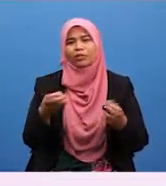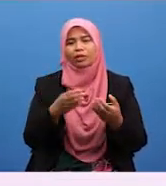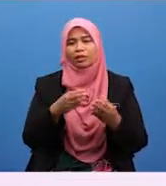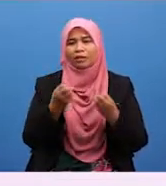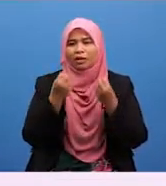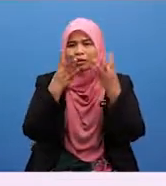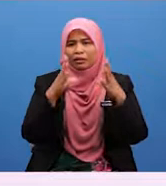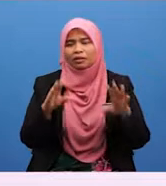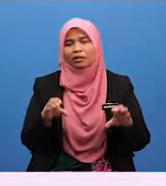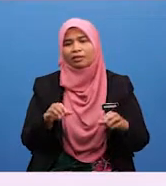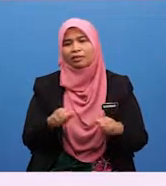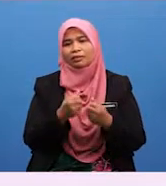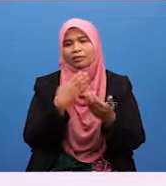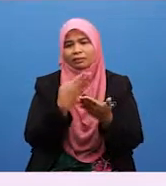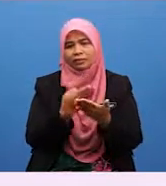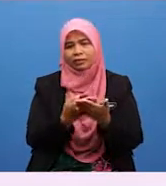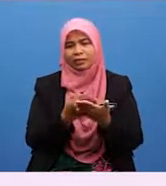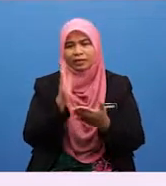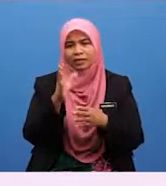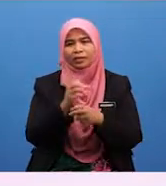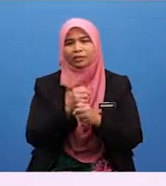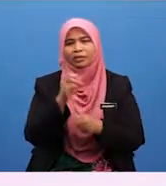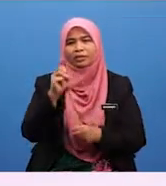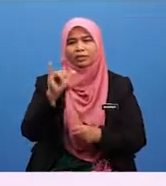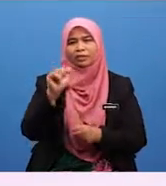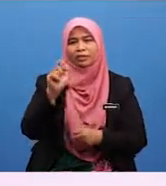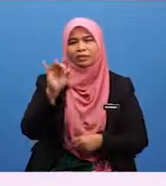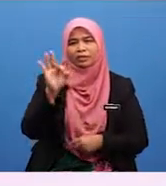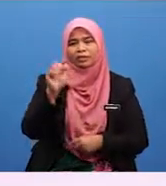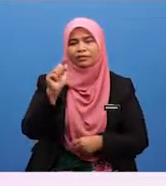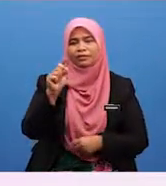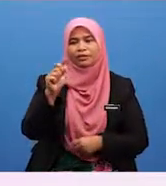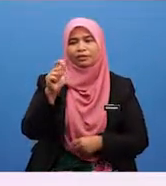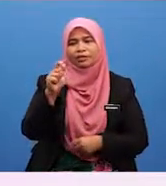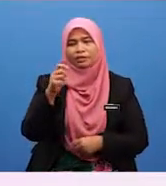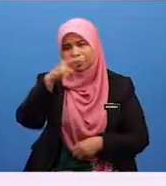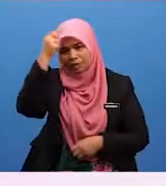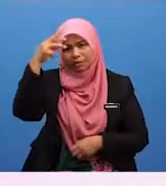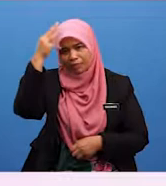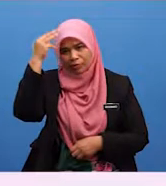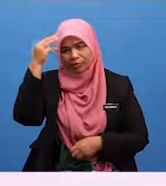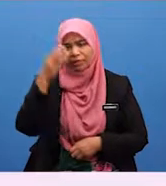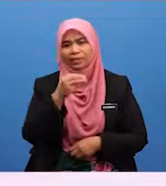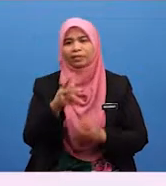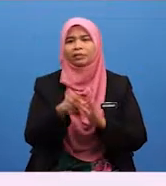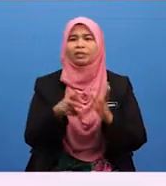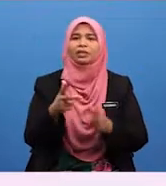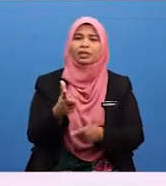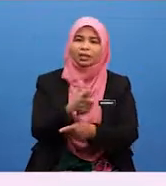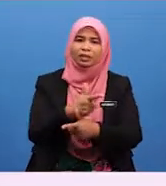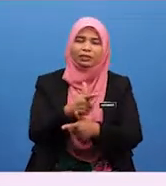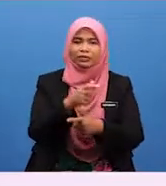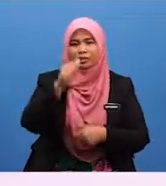akan mendapat syafaat Nabi Muhammad SAW dan perlindungan Allah